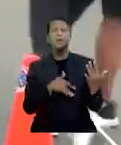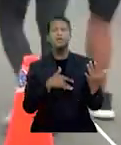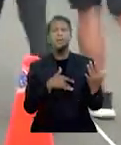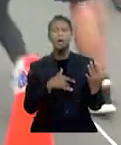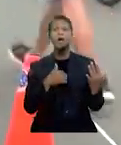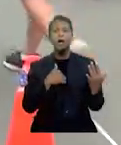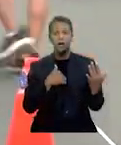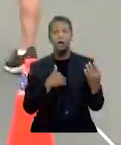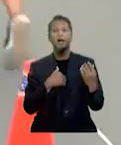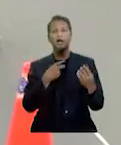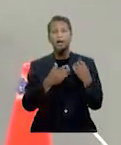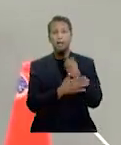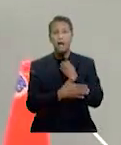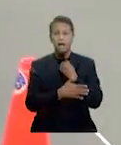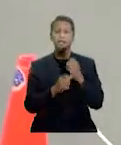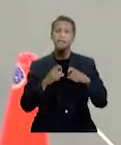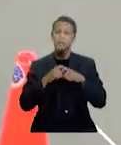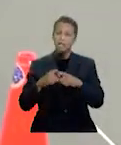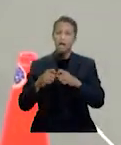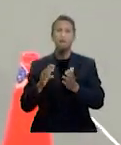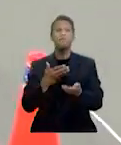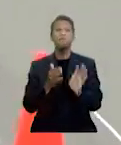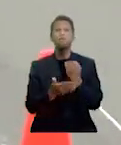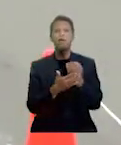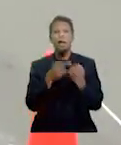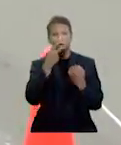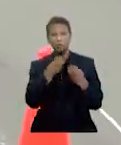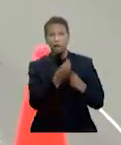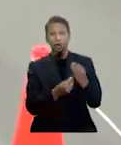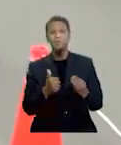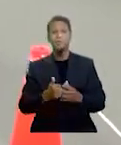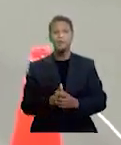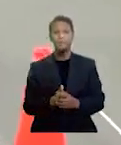melestarikan kebudayaan Indonesia. Dari Jakarta, Camar Haendah, Zulkarnain, iNews melaporkan.